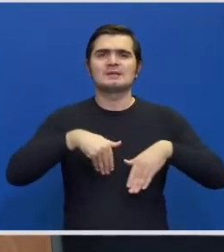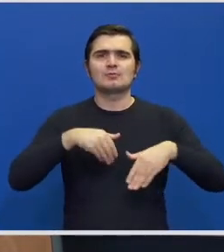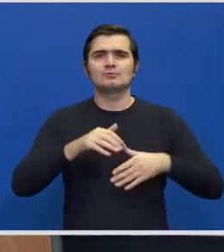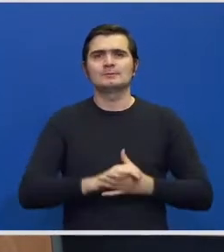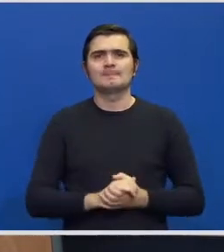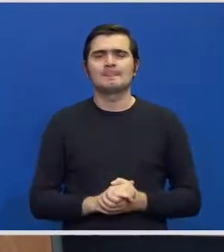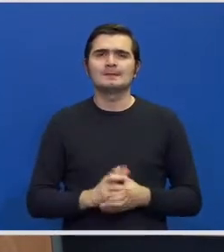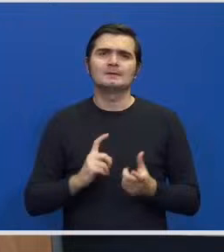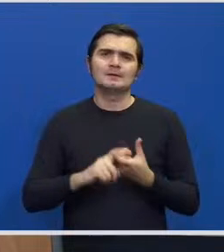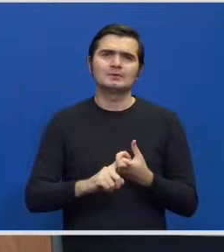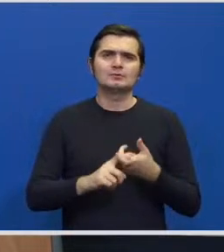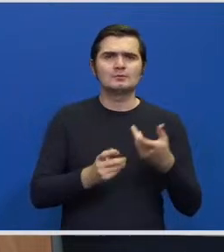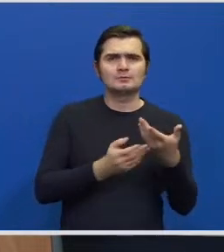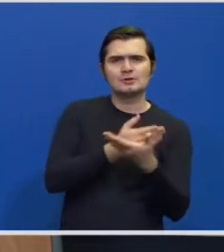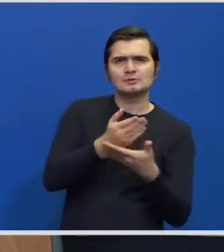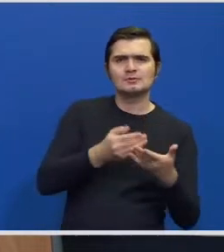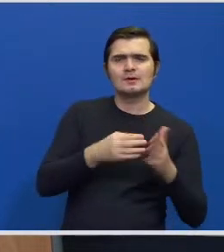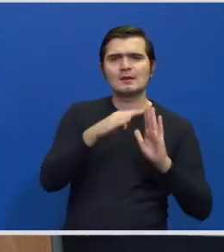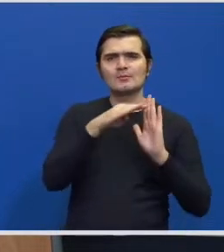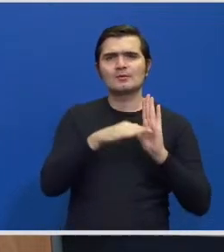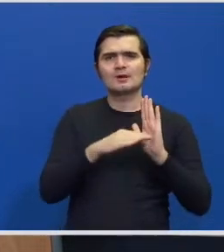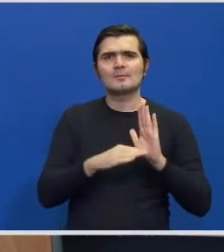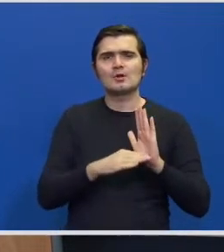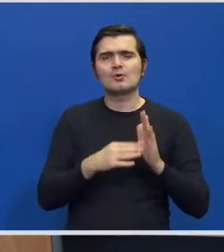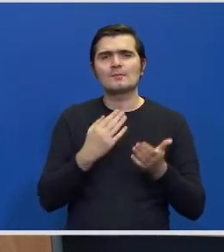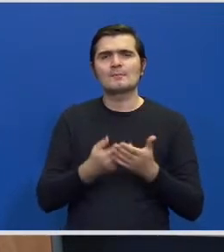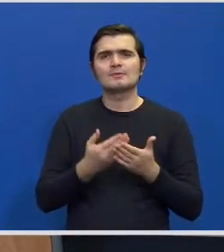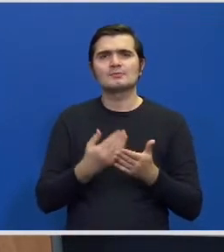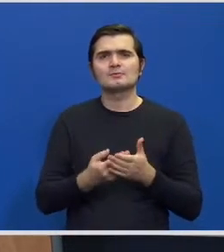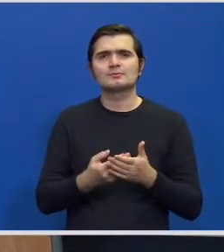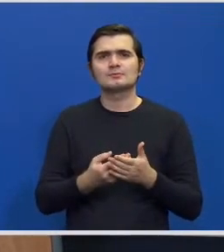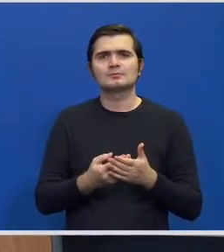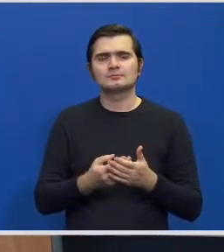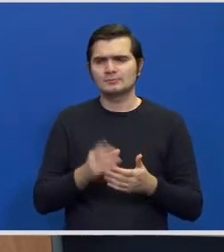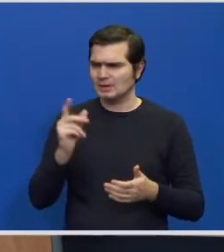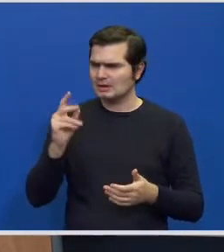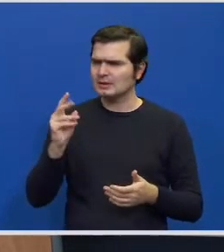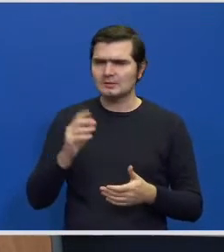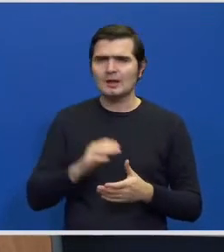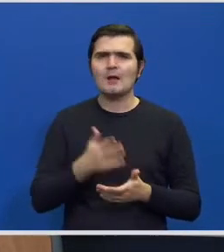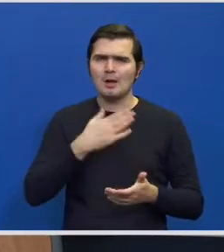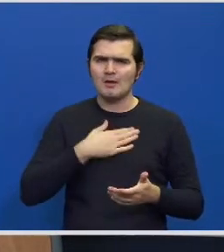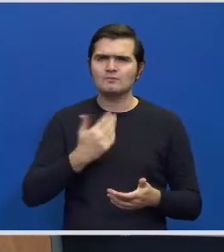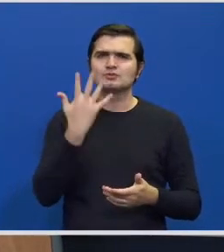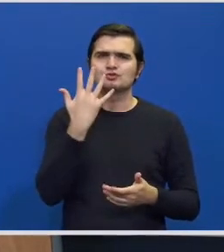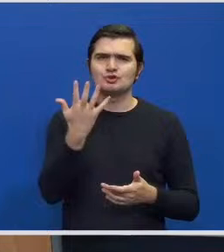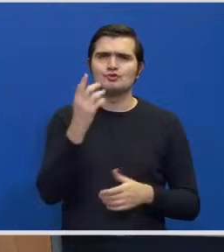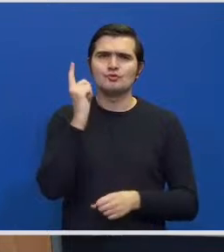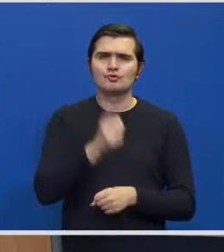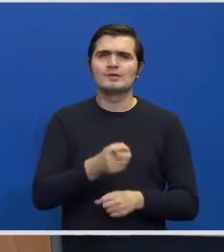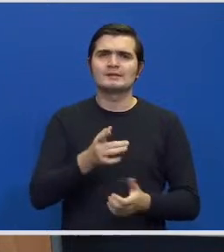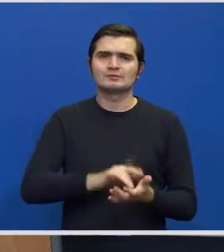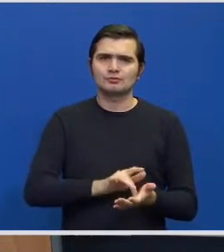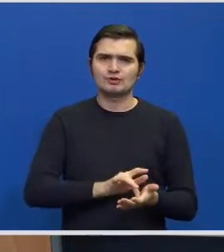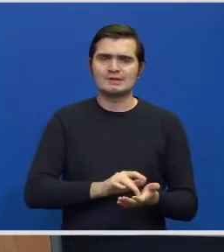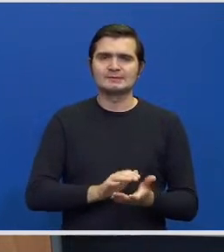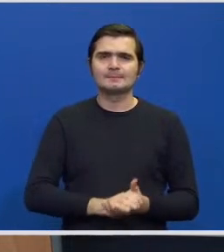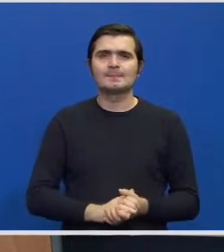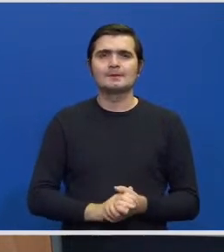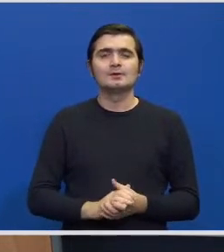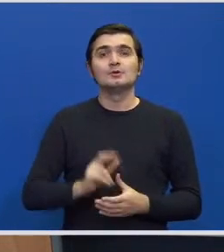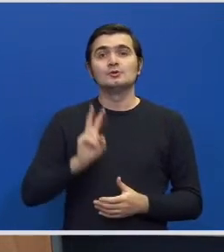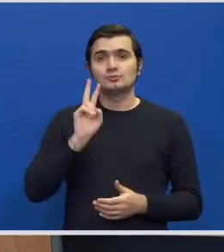a Ministerului în privința gestionării programelor operaționale pentru... Așa este, am avut un pachet de